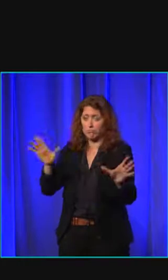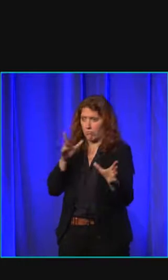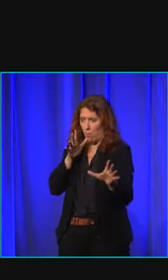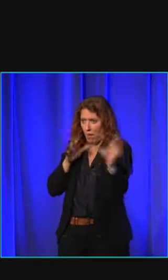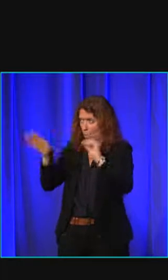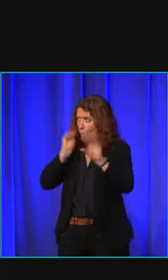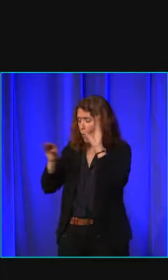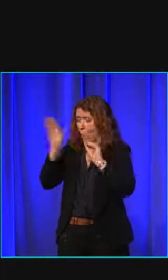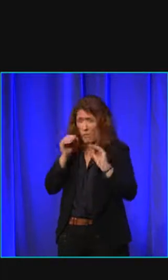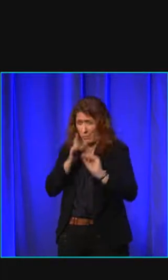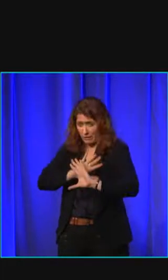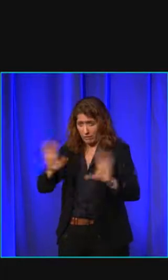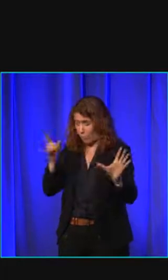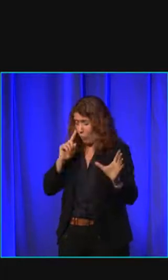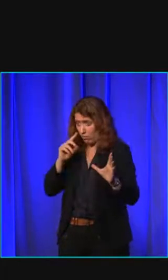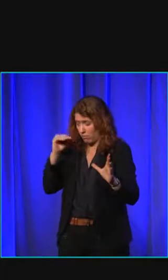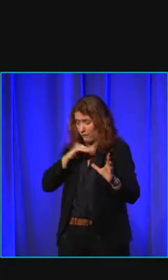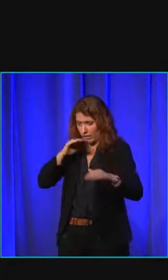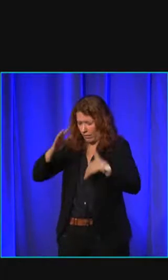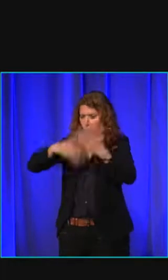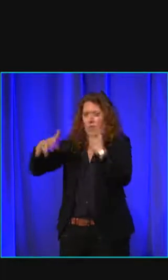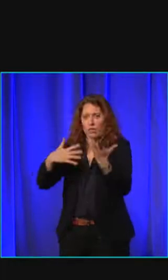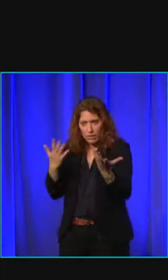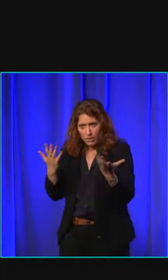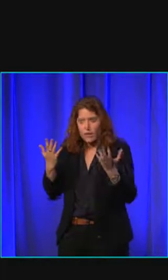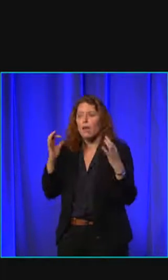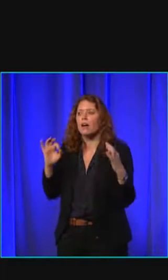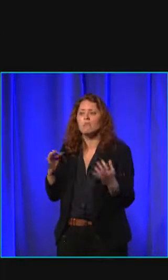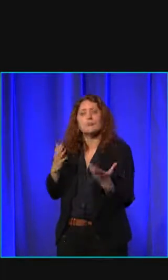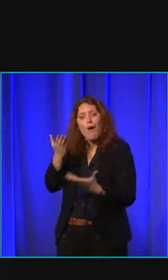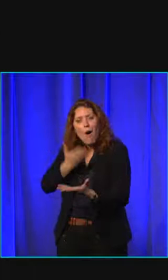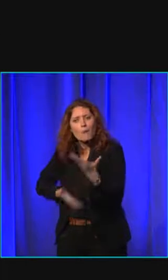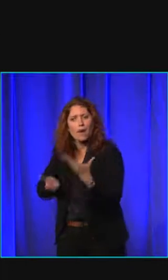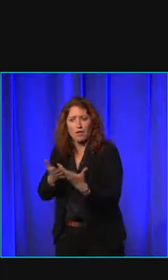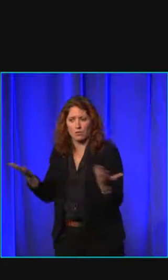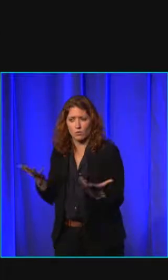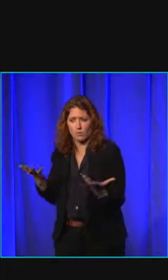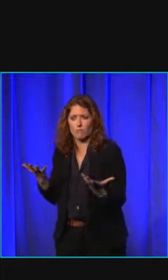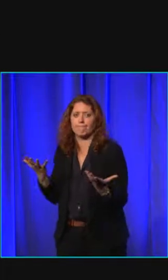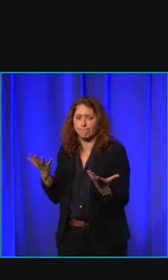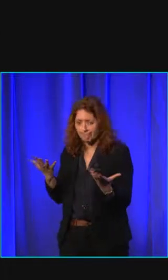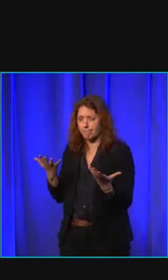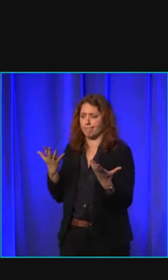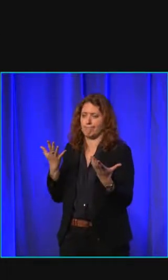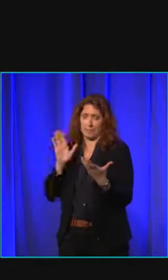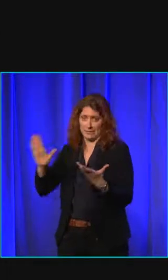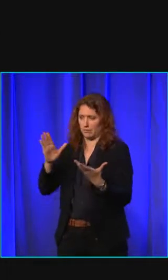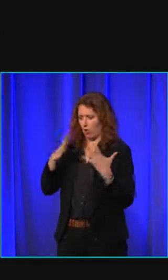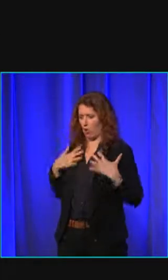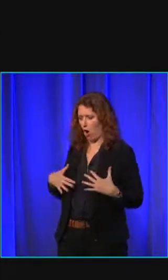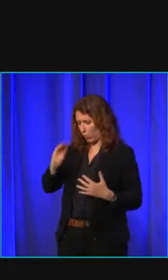prendre d'informations visuelles. Et quelle est la modalité qui va prendre le relais? Eh bien, c'est la proprioception.